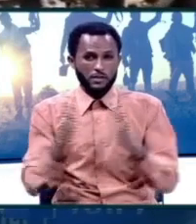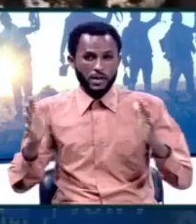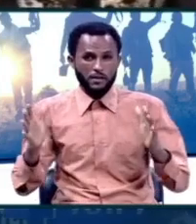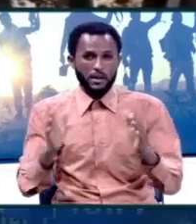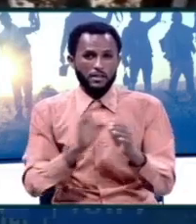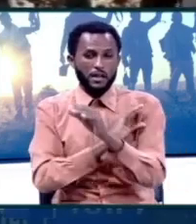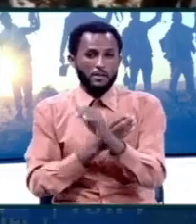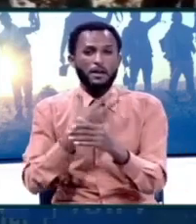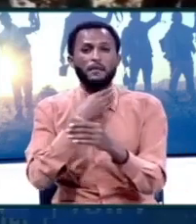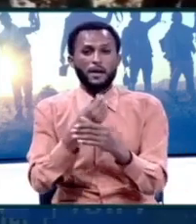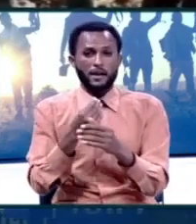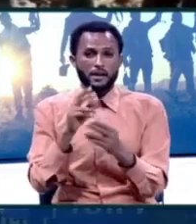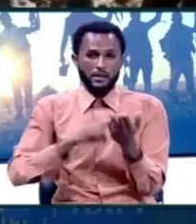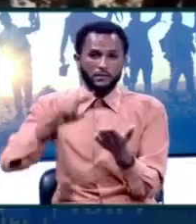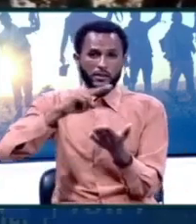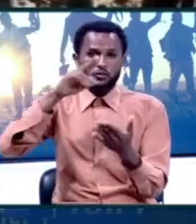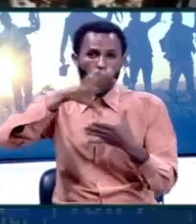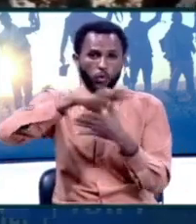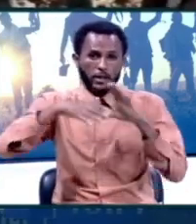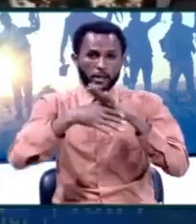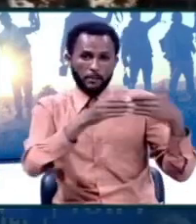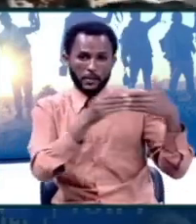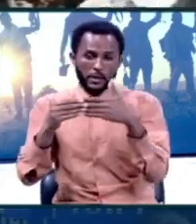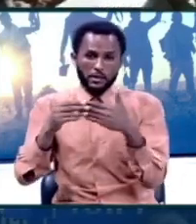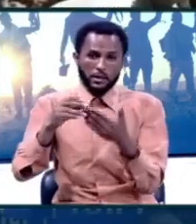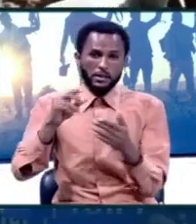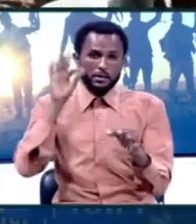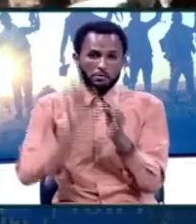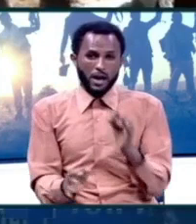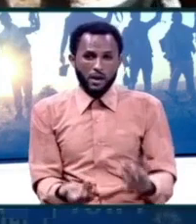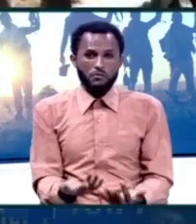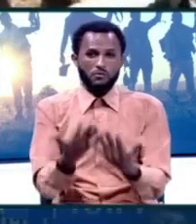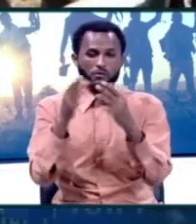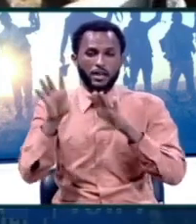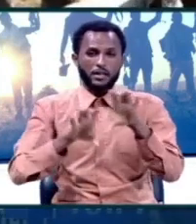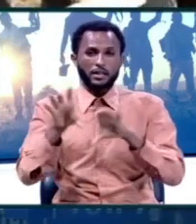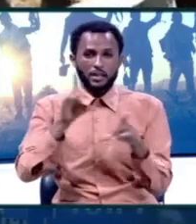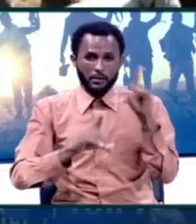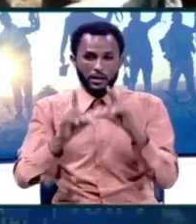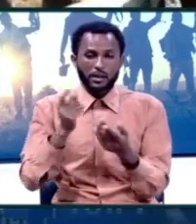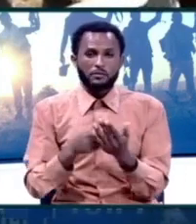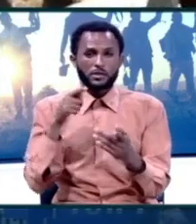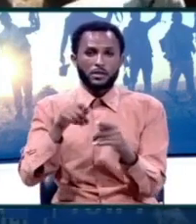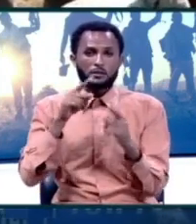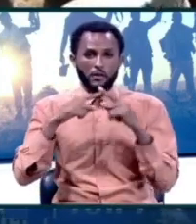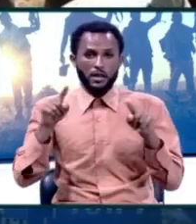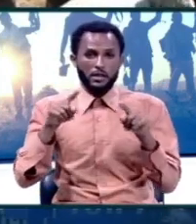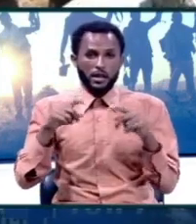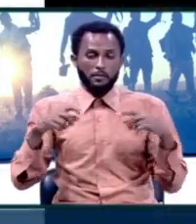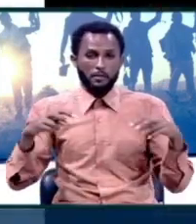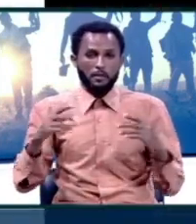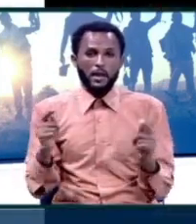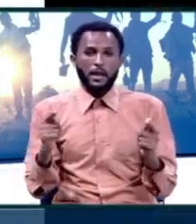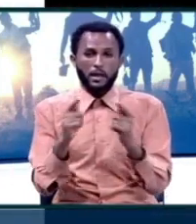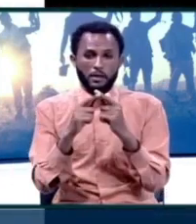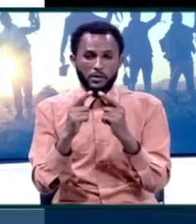ልሂቃን ኣምሓራን ዩኒቨርሲቲ ጎንደር መሪሕነት ብሓውን ብኬሚካልን ክቃጸል እናተገበረ ከም ዝርከብ ዝተፈላለዩ መራኸብቲ ሓፋሽ ዓለም